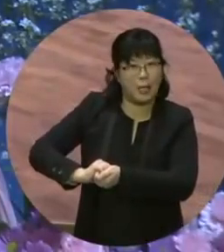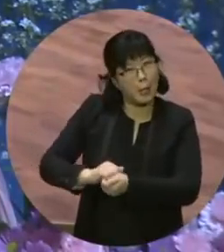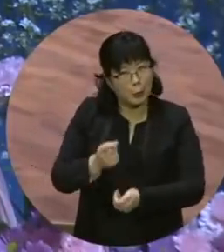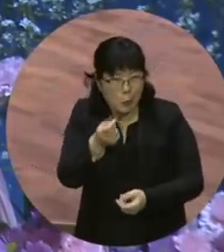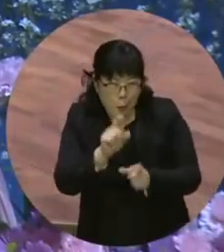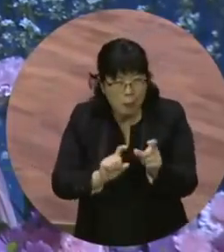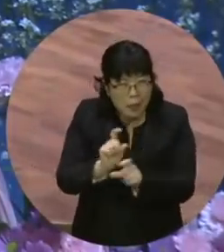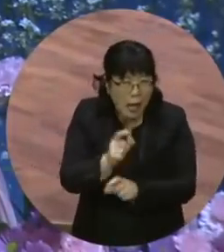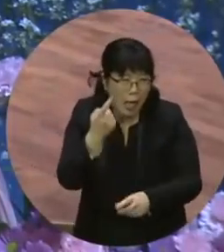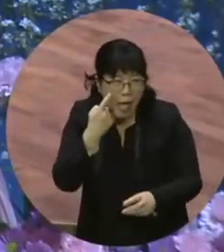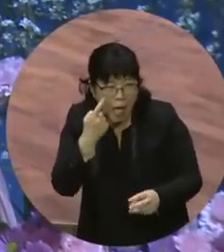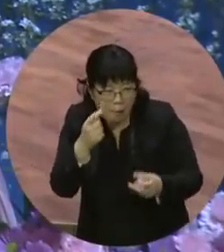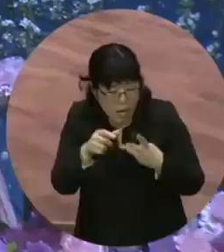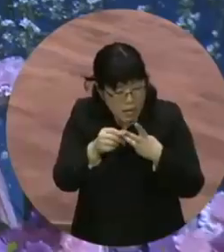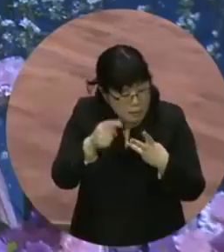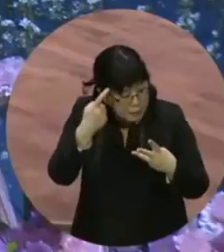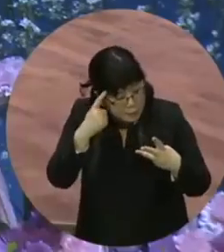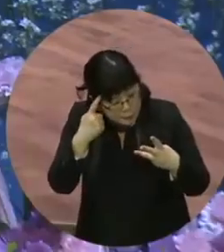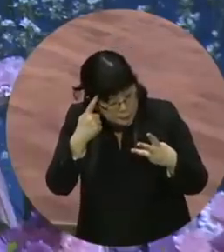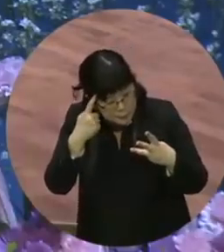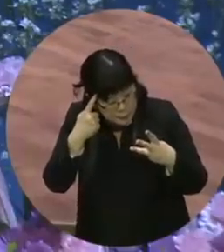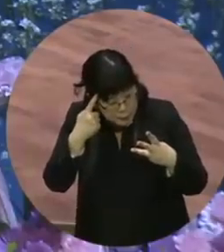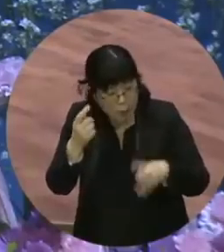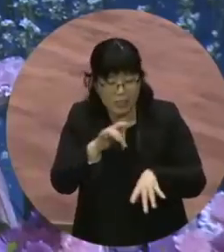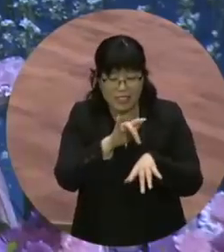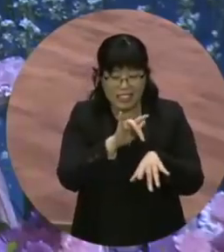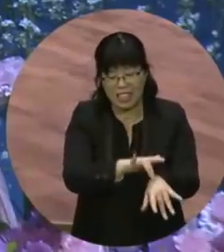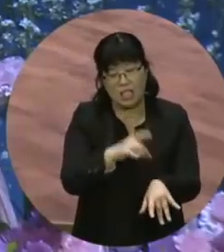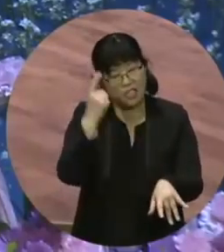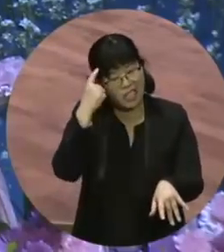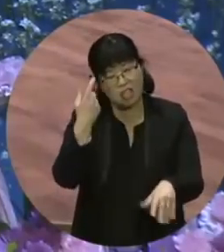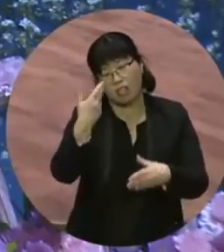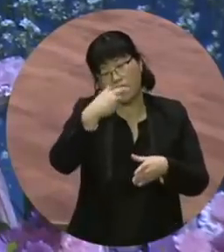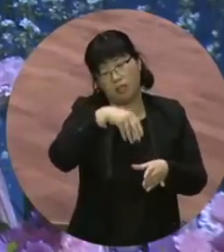가족 회의 해보고 가족이 다 응답 같이 봤습니까? 아니잖아요.